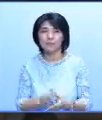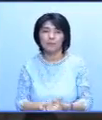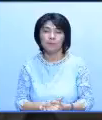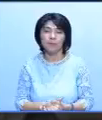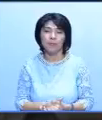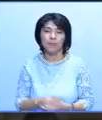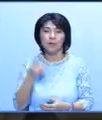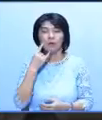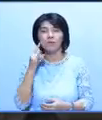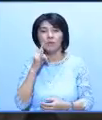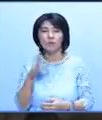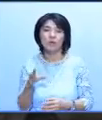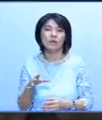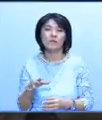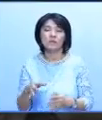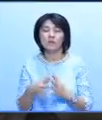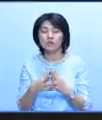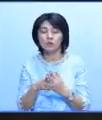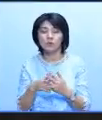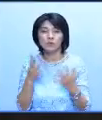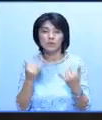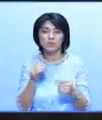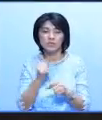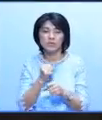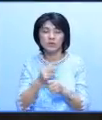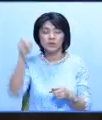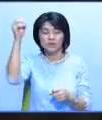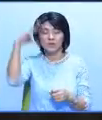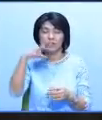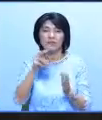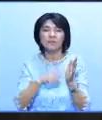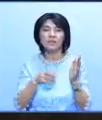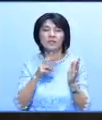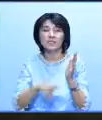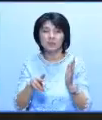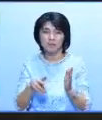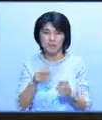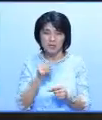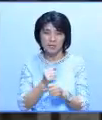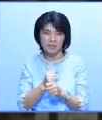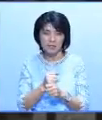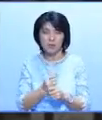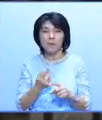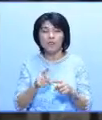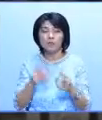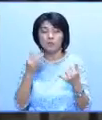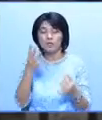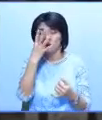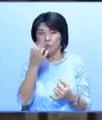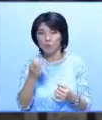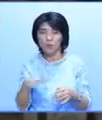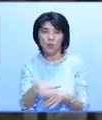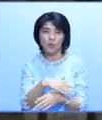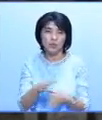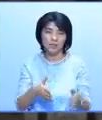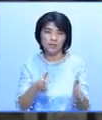Павлодардың аулаларына 2000 жарық шамдар орнатылып жатыр. Қараңғы түнде сәуле шашатын шамдар жыл соңына дейін іске қосылады. Жоспар бойынша 300 үйдің